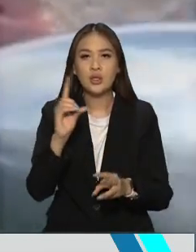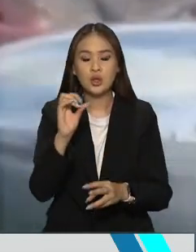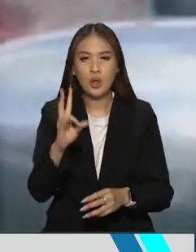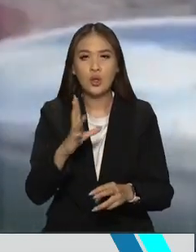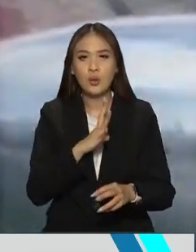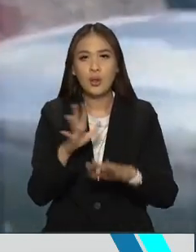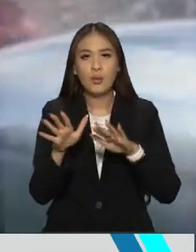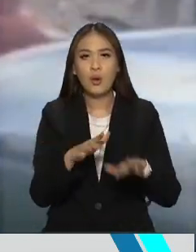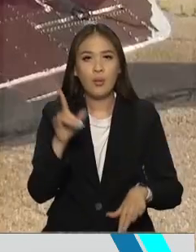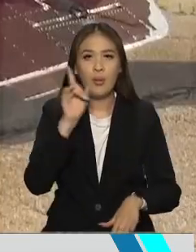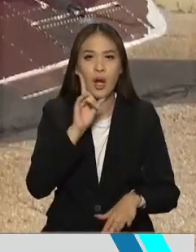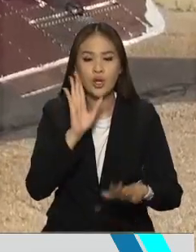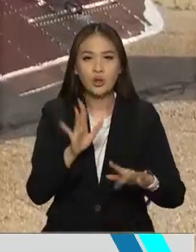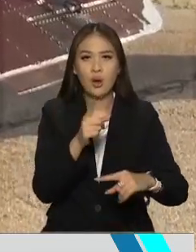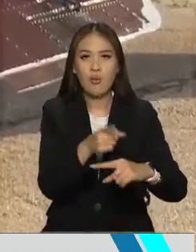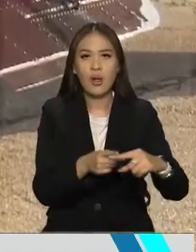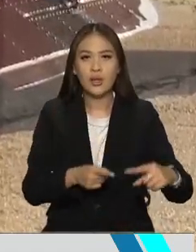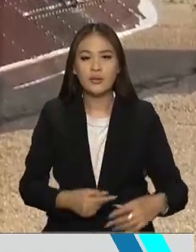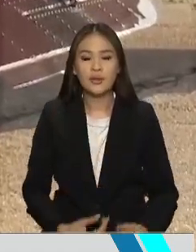пройден пока только наполовину